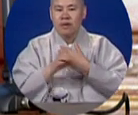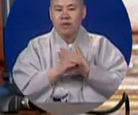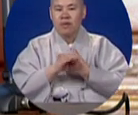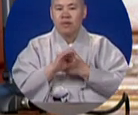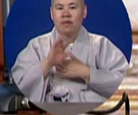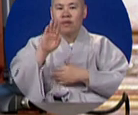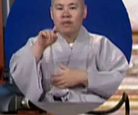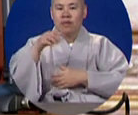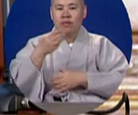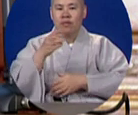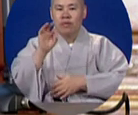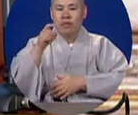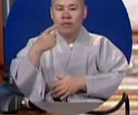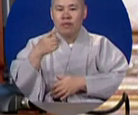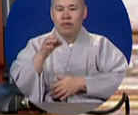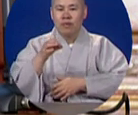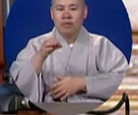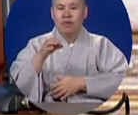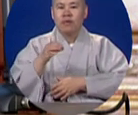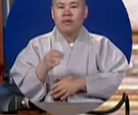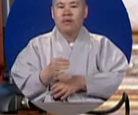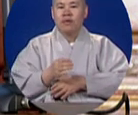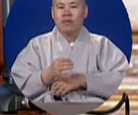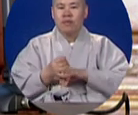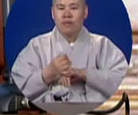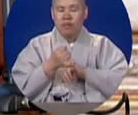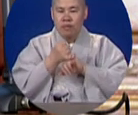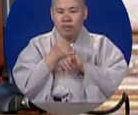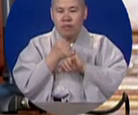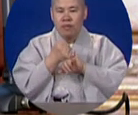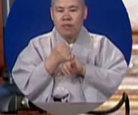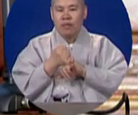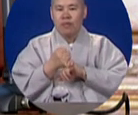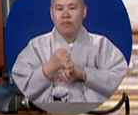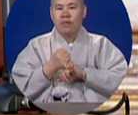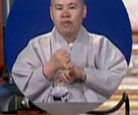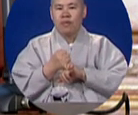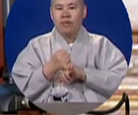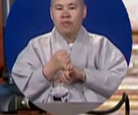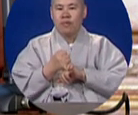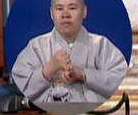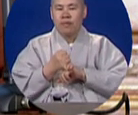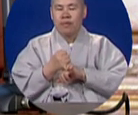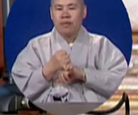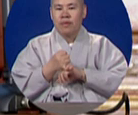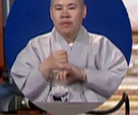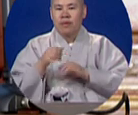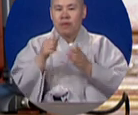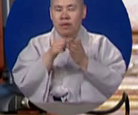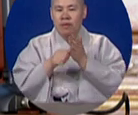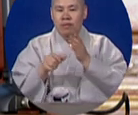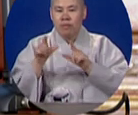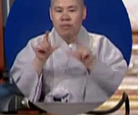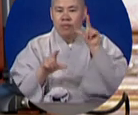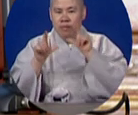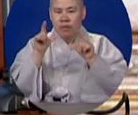주색 생심 하며 응당이 색에 머물러서 마음을 내지 말며